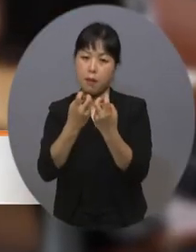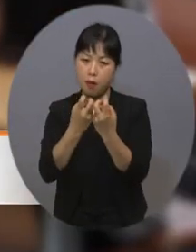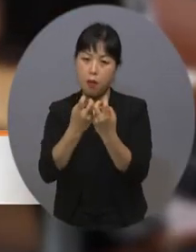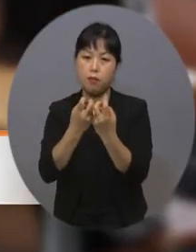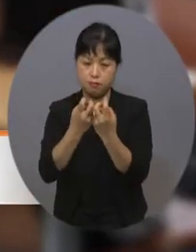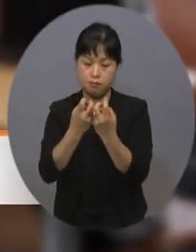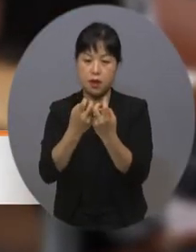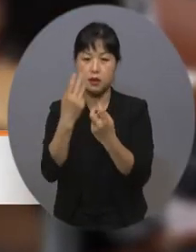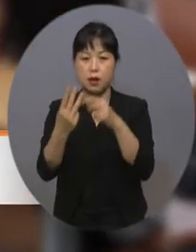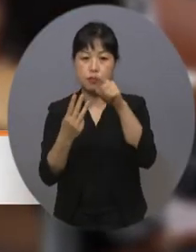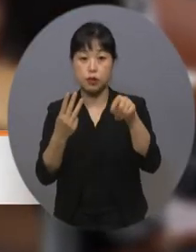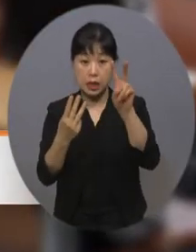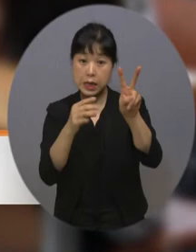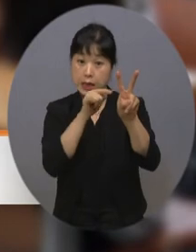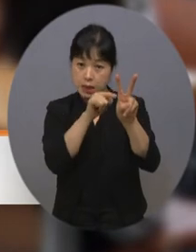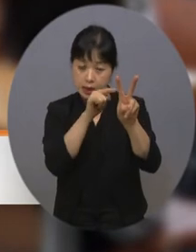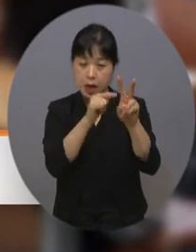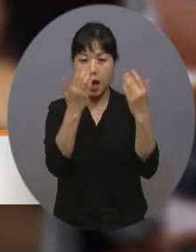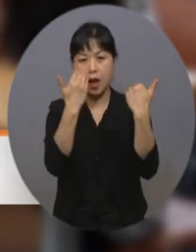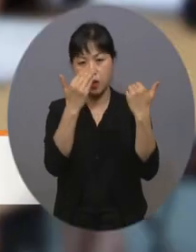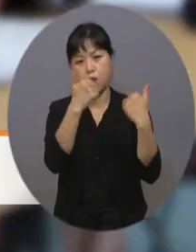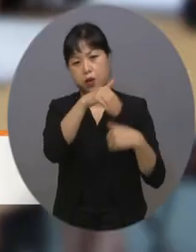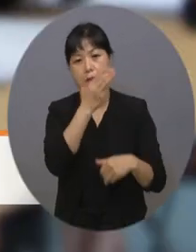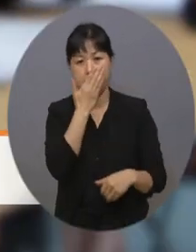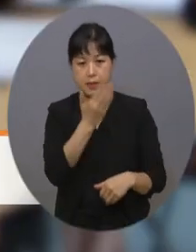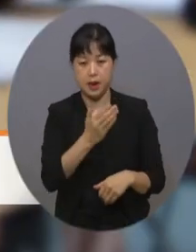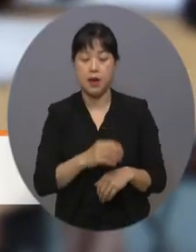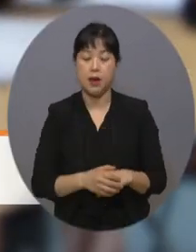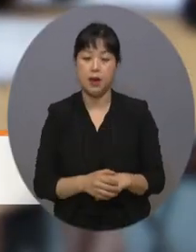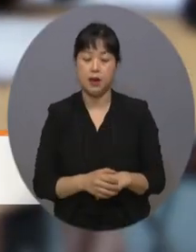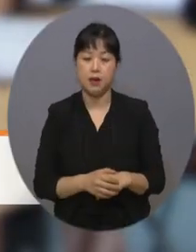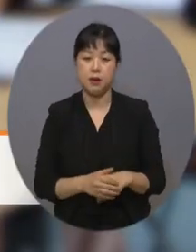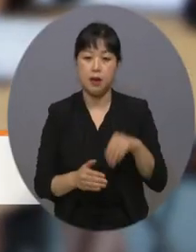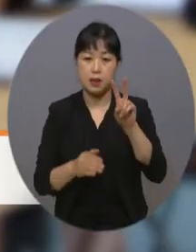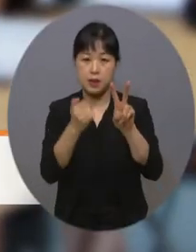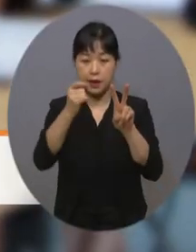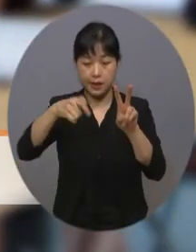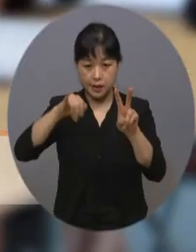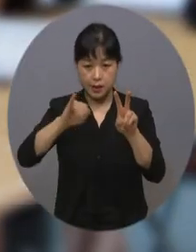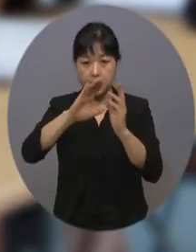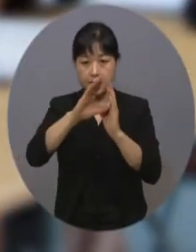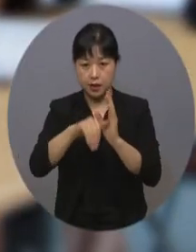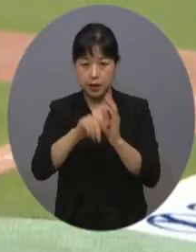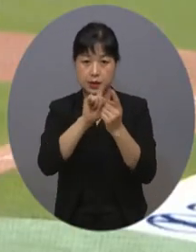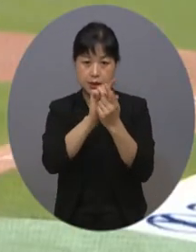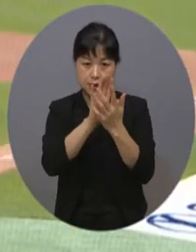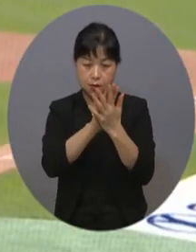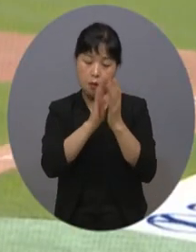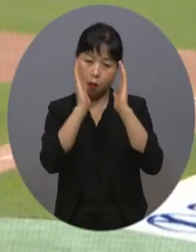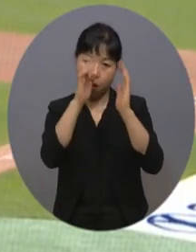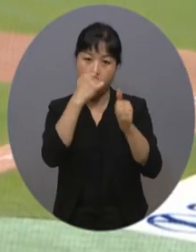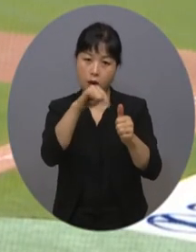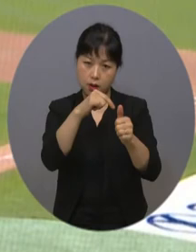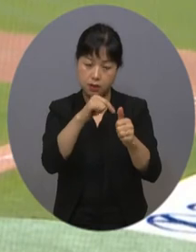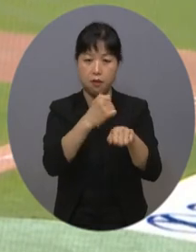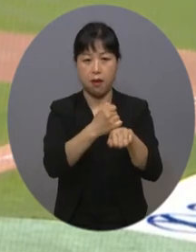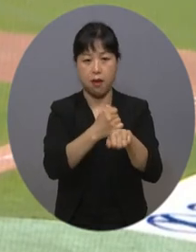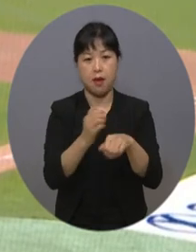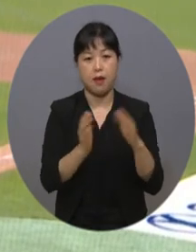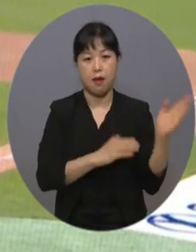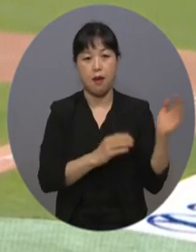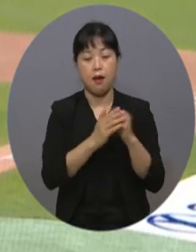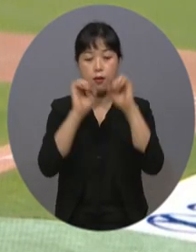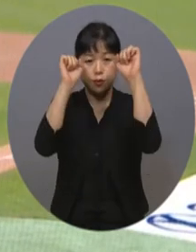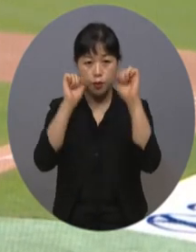2까지 등교를 허용하는 등 이 악기 대면 수업을 확대하기로 했습니다 스포츠 경기도 무